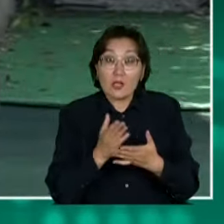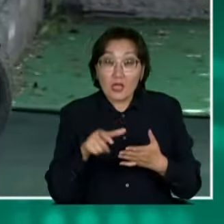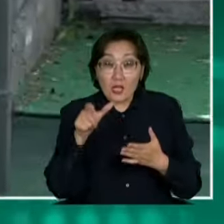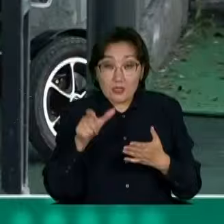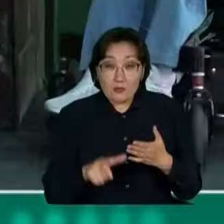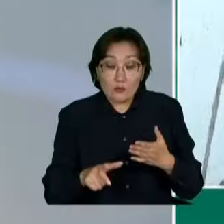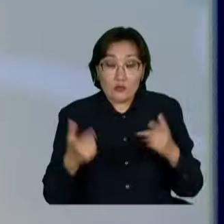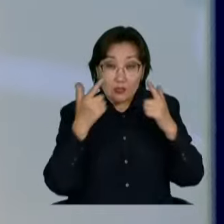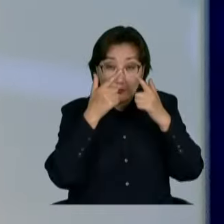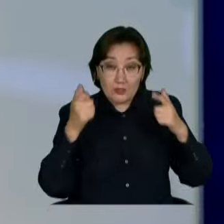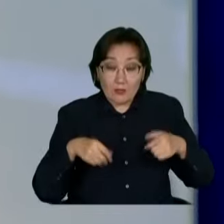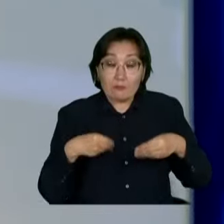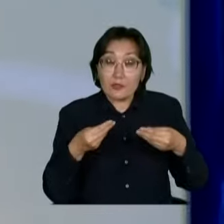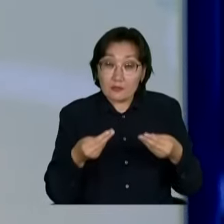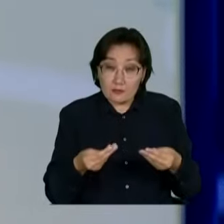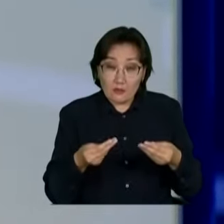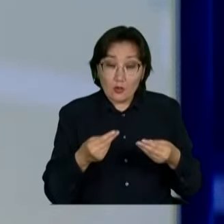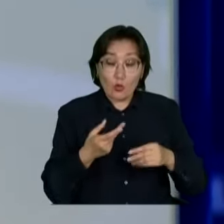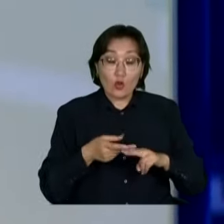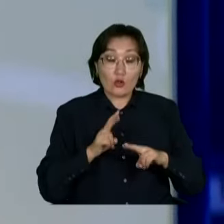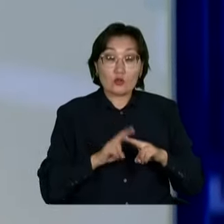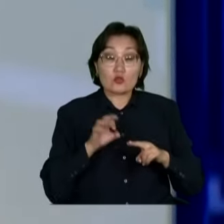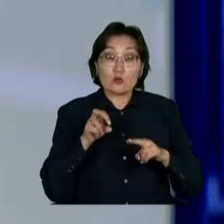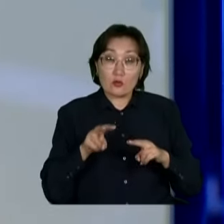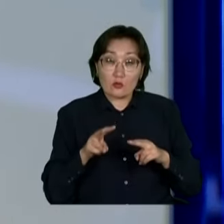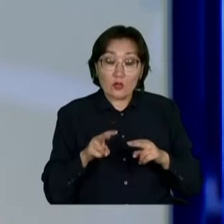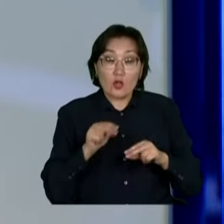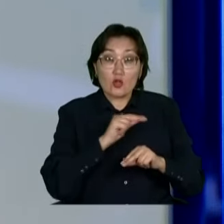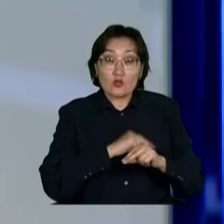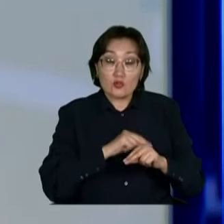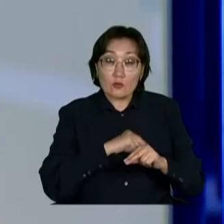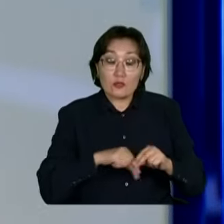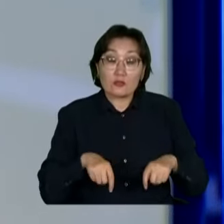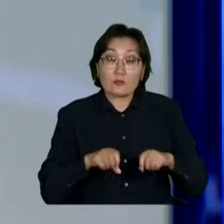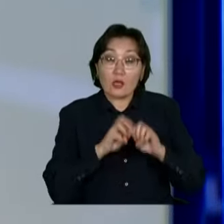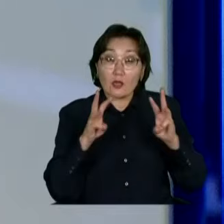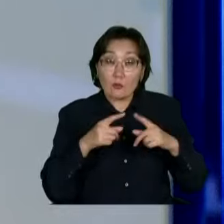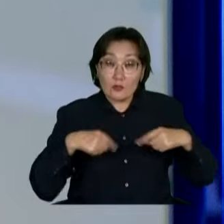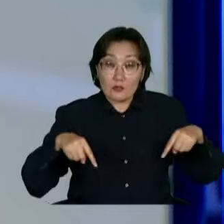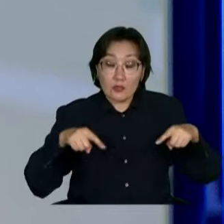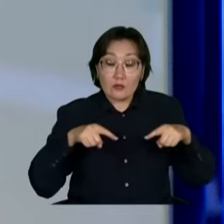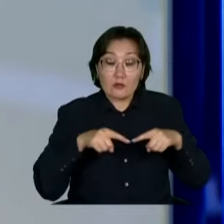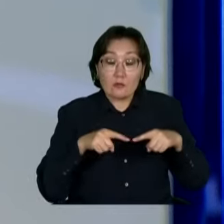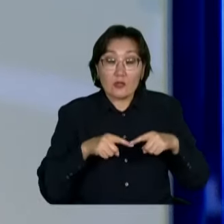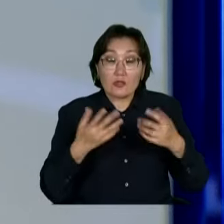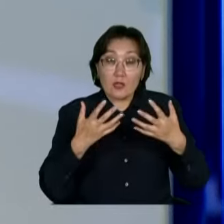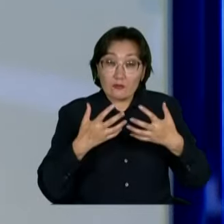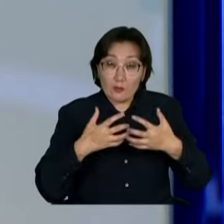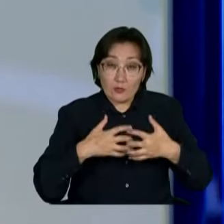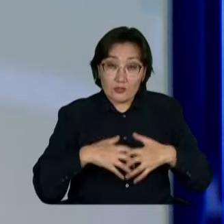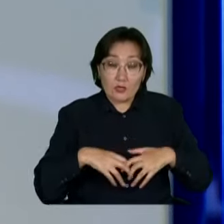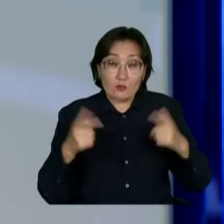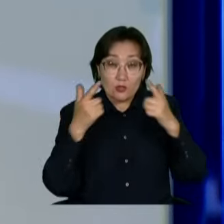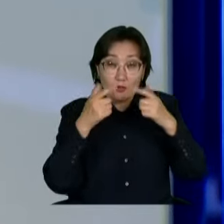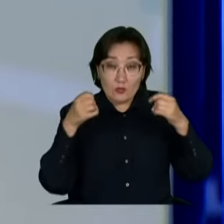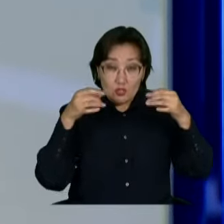адамның деректерін ұсынады. Ол жаңағы сол жұмыс бөлімінің маманы есеп іздейді, автоматтандырылған